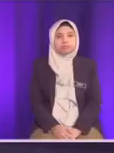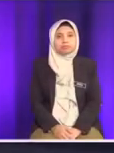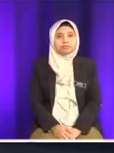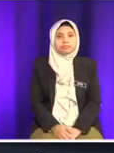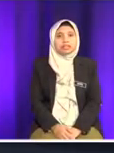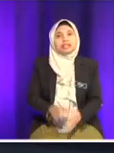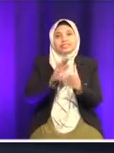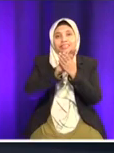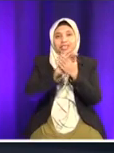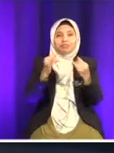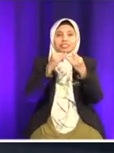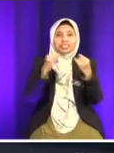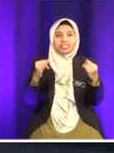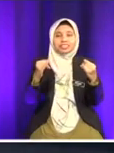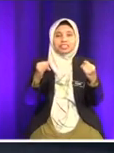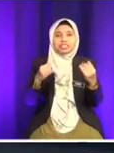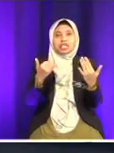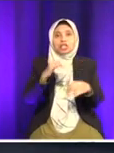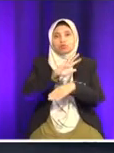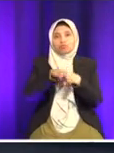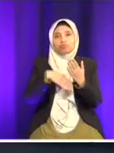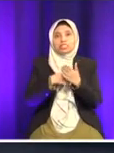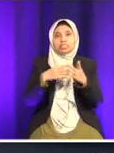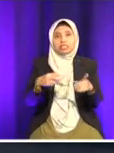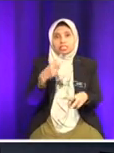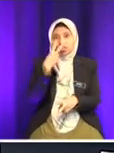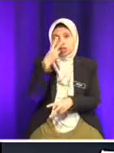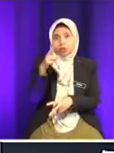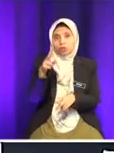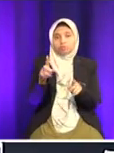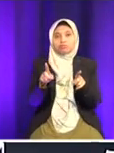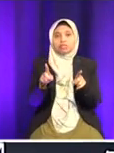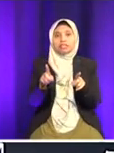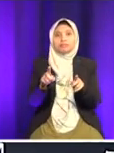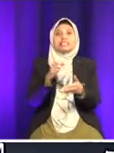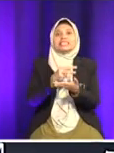salam sejahtera semua anda sedang menonton slot Menengah Atas bersama